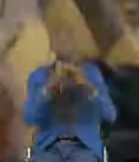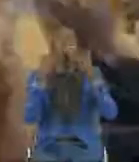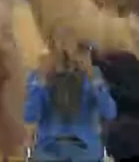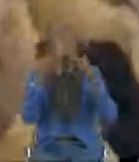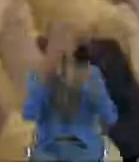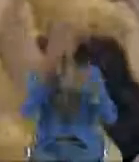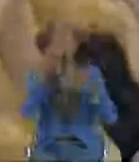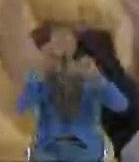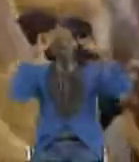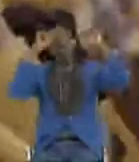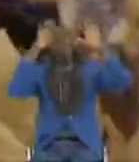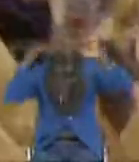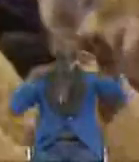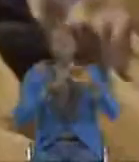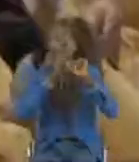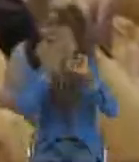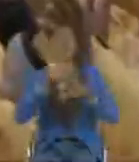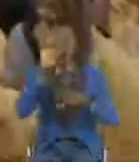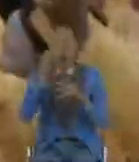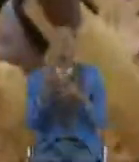Paix! Nous bénissons ton nom.